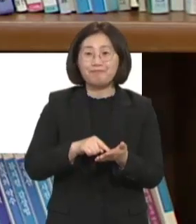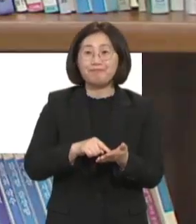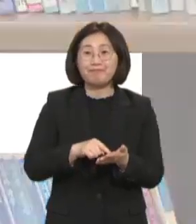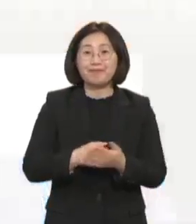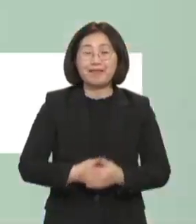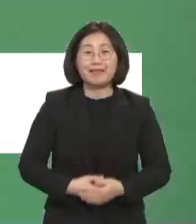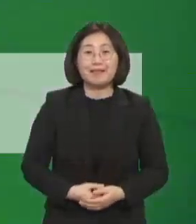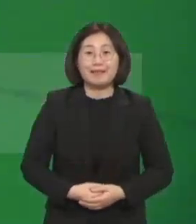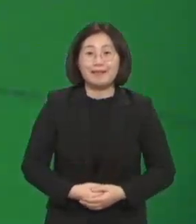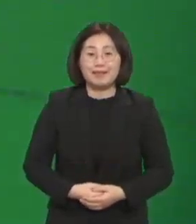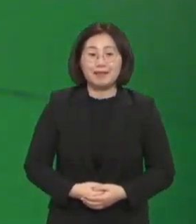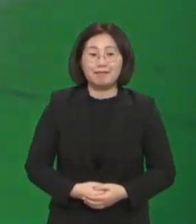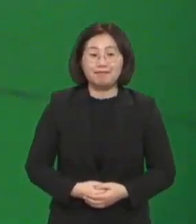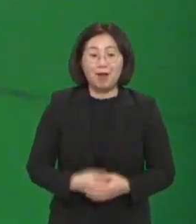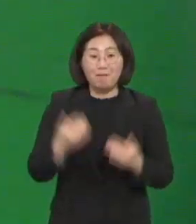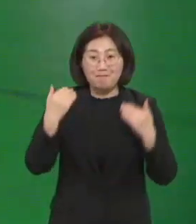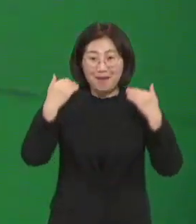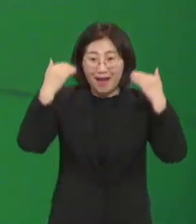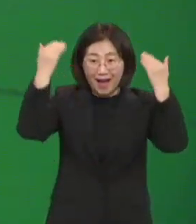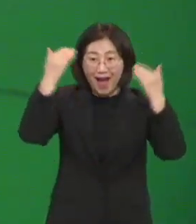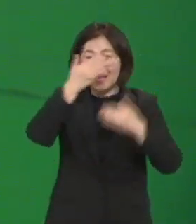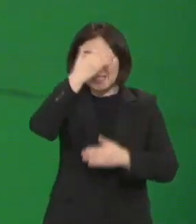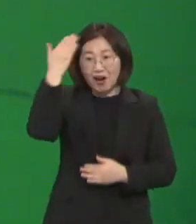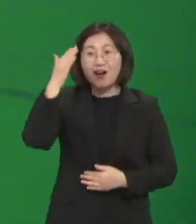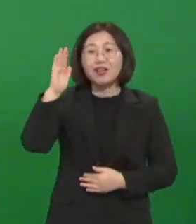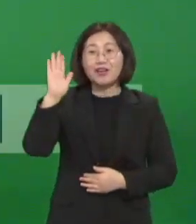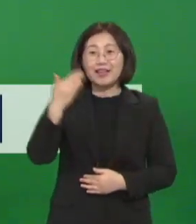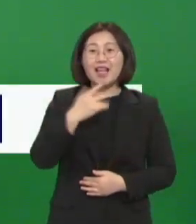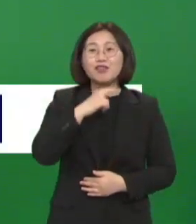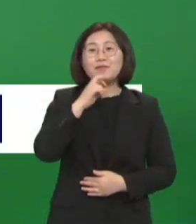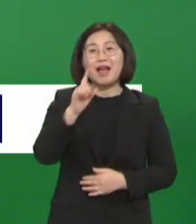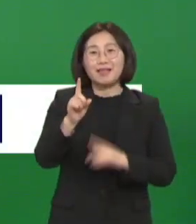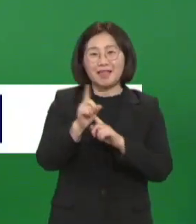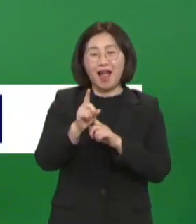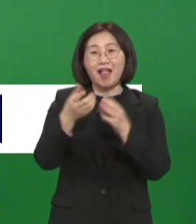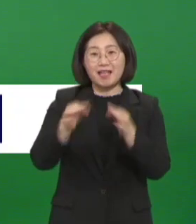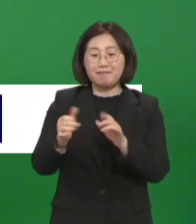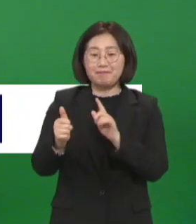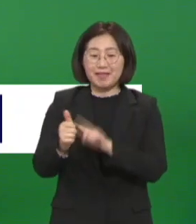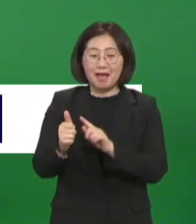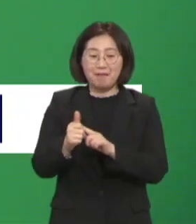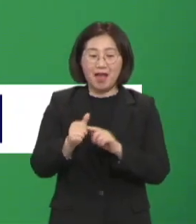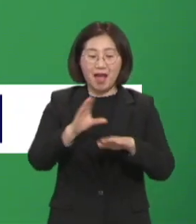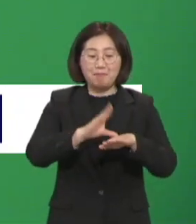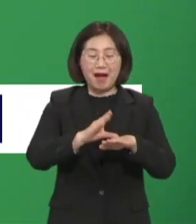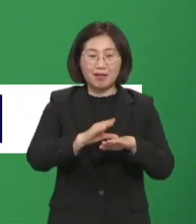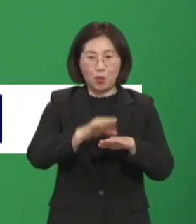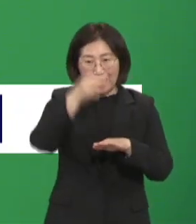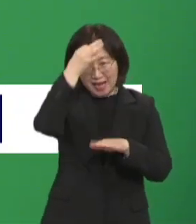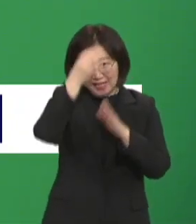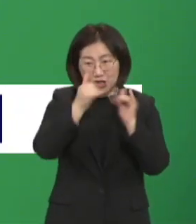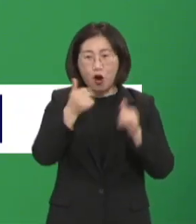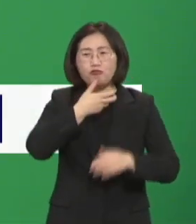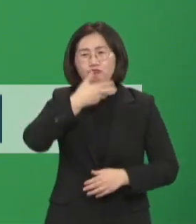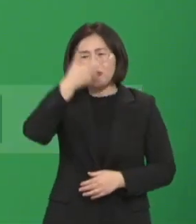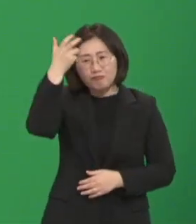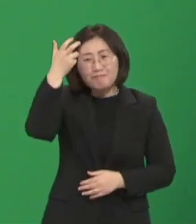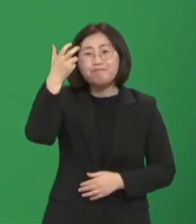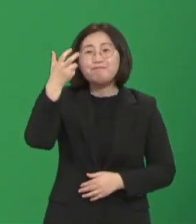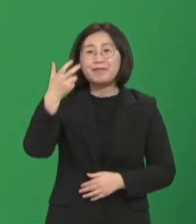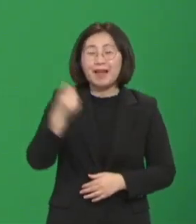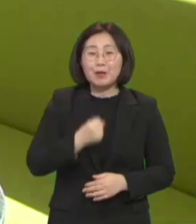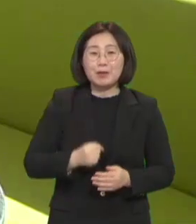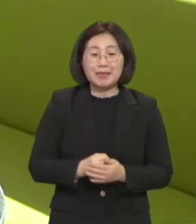것 같아요. 어엿한 21살 청년이 된 태한 씨는 방송 엔지니어의 꿈을 키워가고 있습니다. 음향